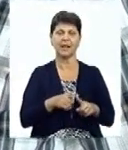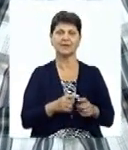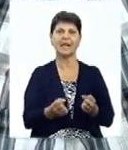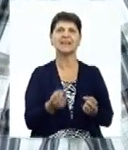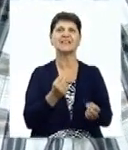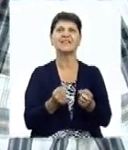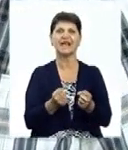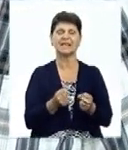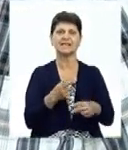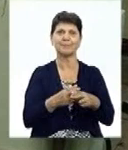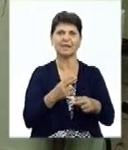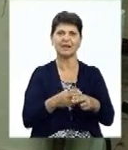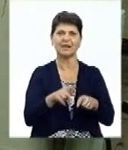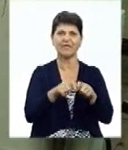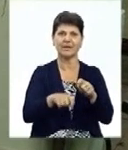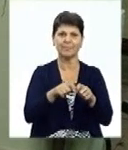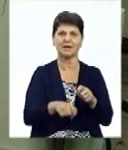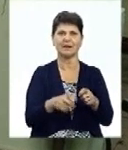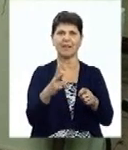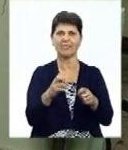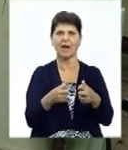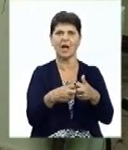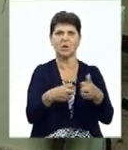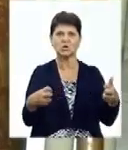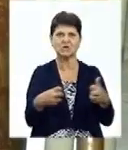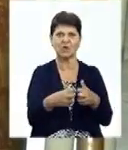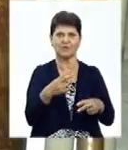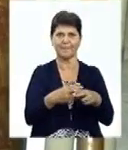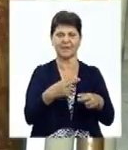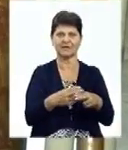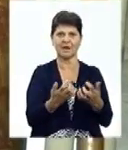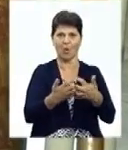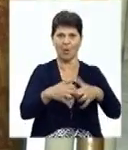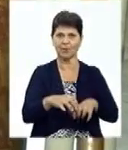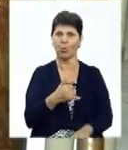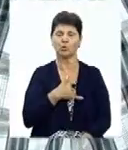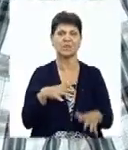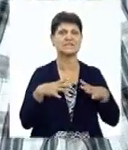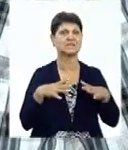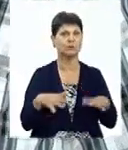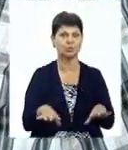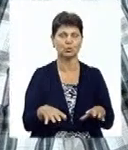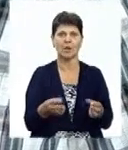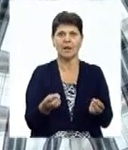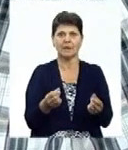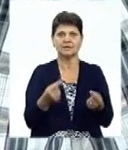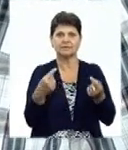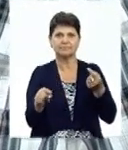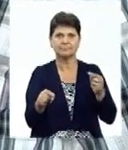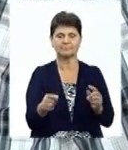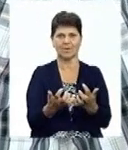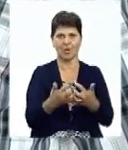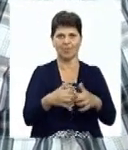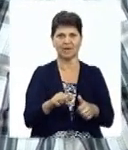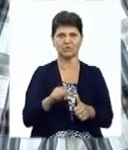метала, вимірювання міцності на розтягування – це такі пристрої, яких в нас не було. Цінність інших одиниць